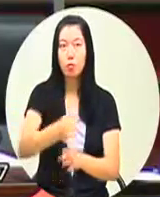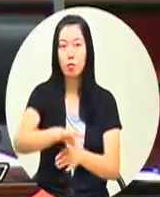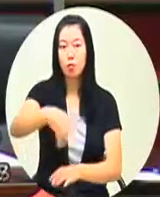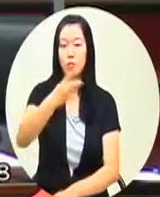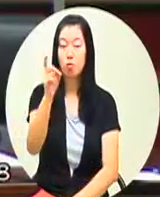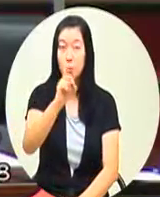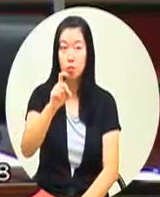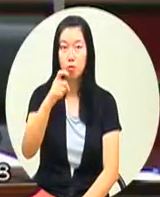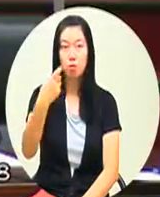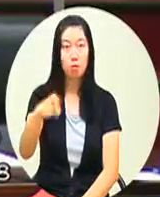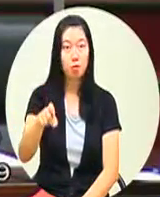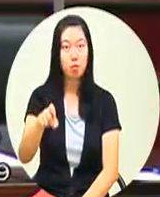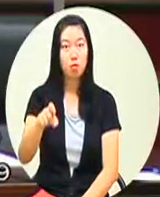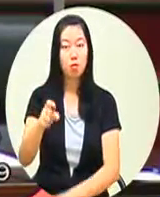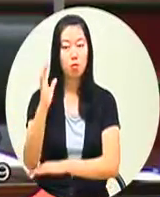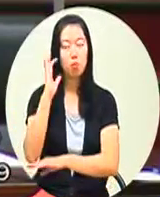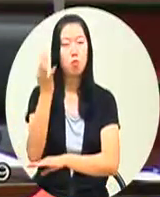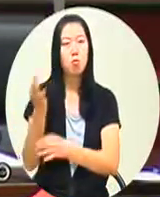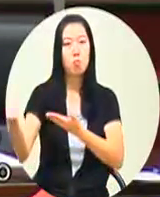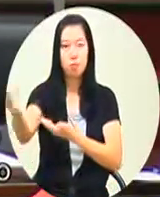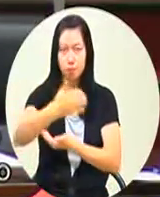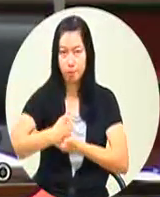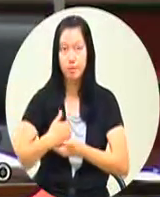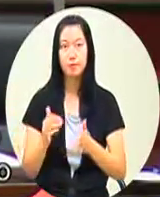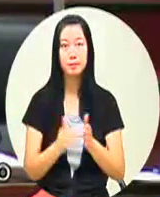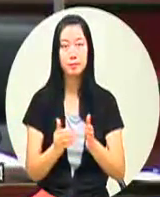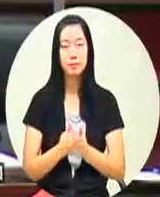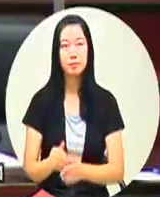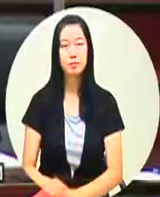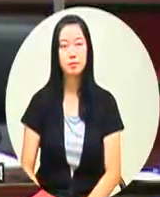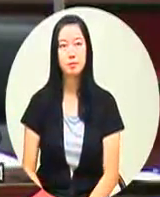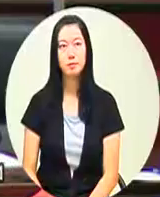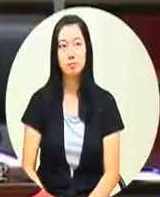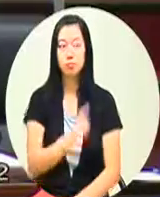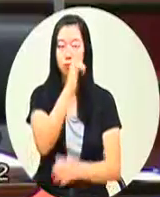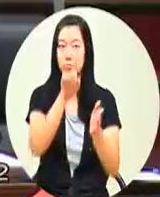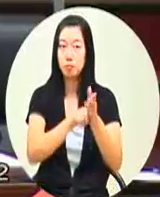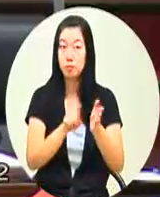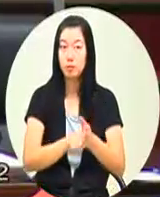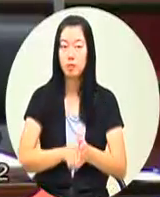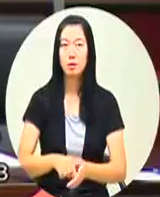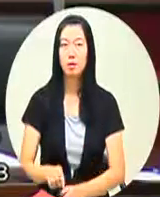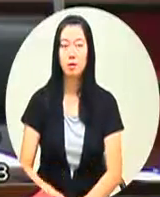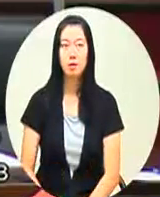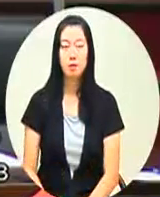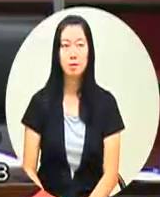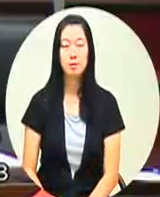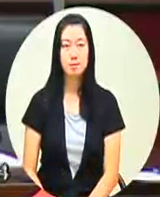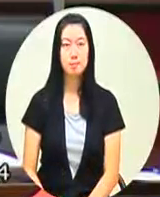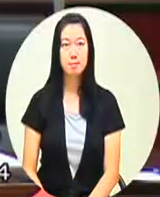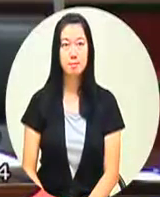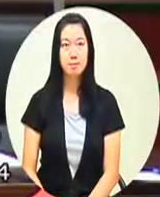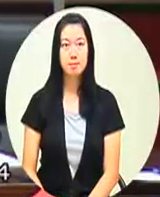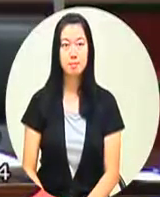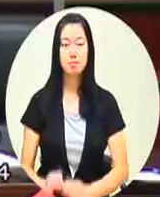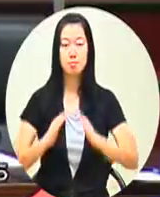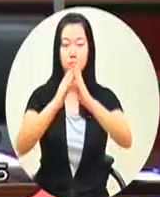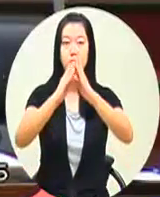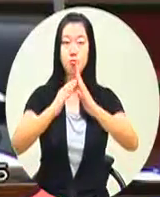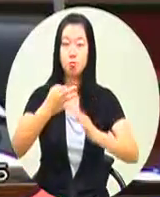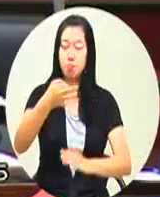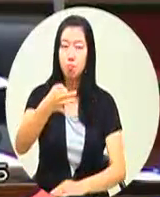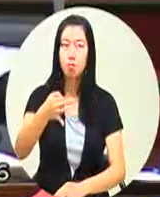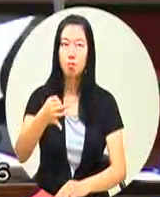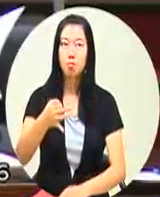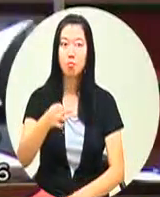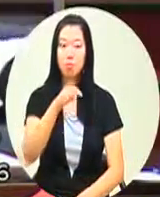不对？好、哦，这你知道嘛，哈、哦，然后当时候了，哈、哦，那时候的市价，如果以